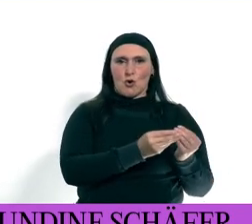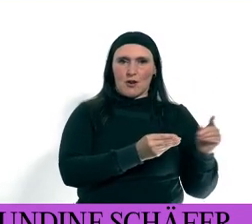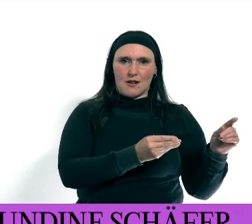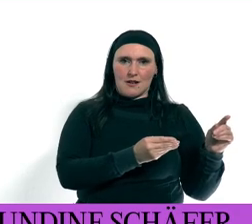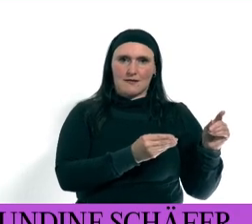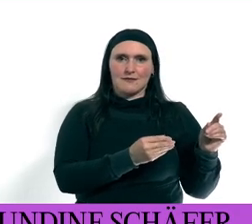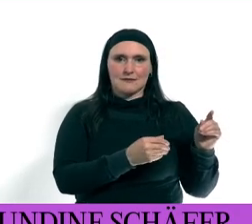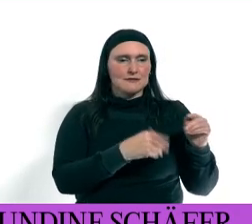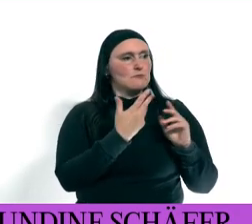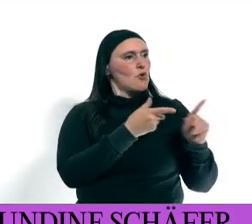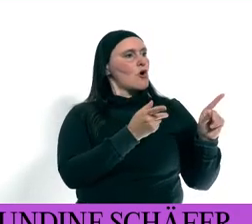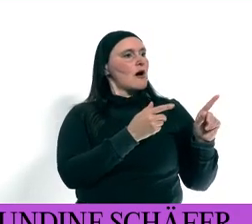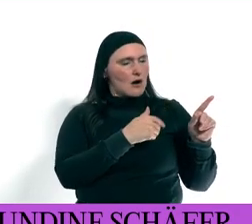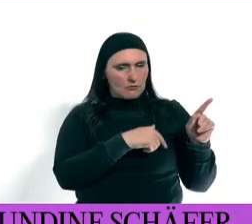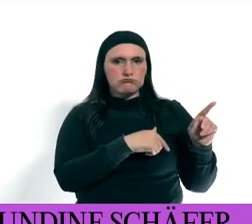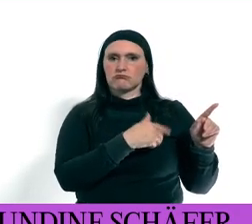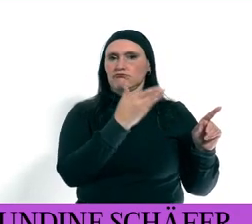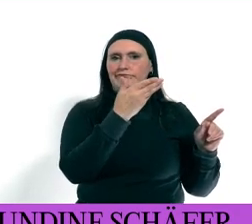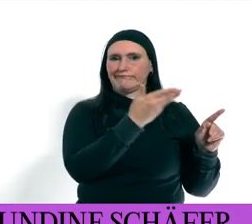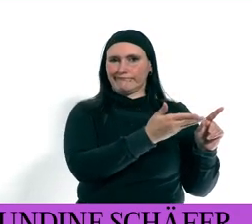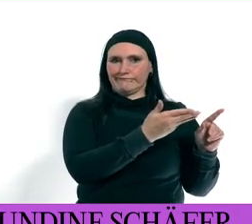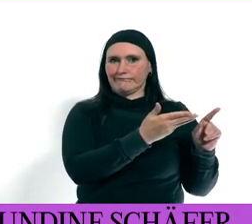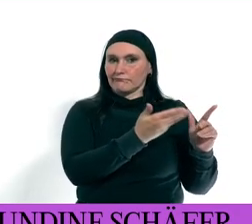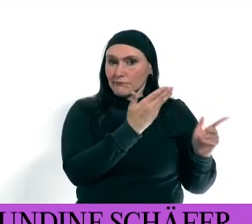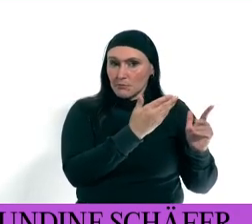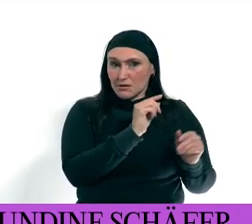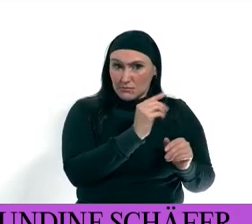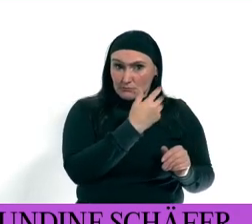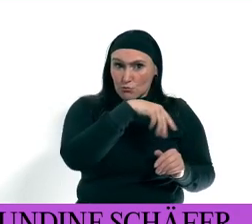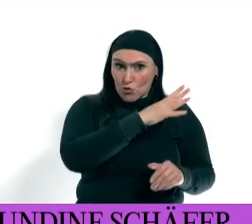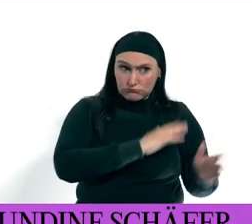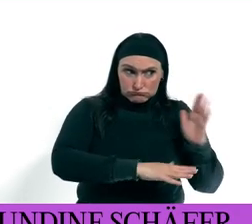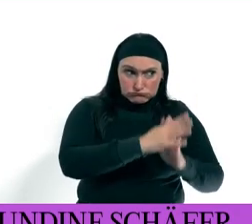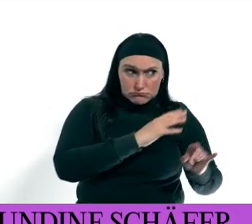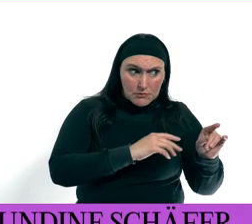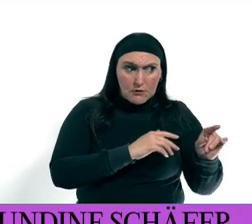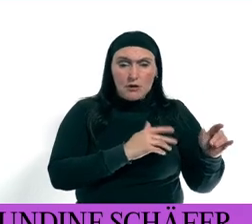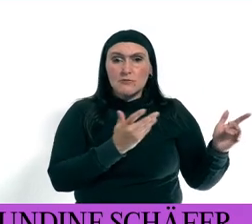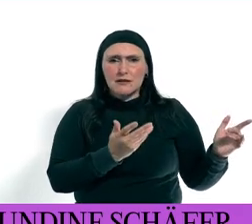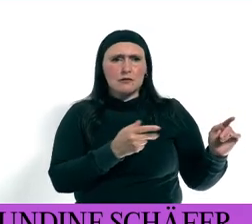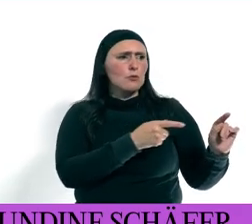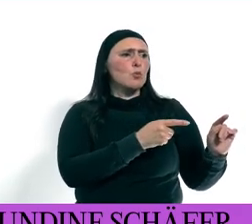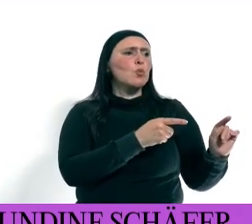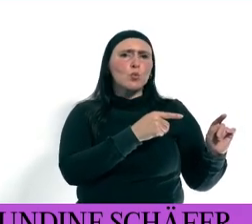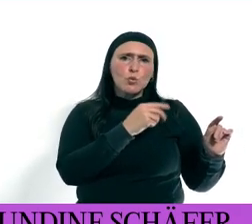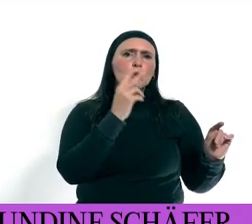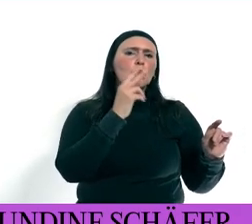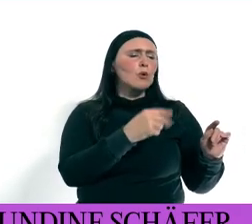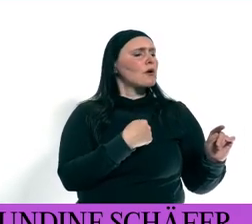Kontext der Menschen in unserem unmittelbaren Umfeld, was dazu geführt hat, dass wir